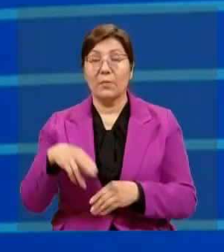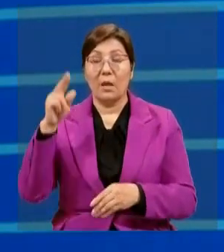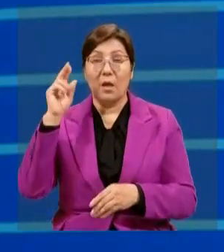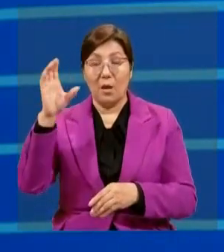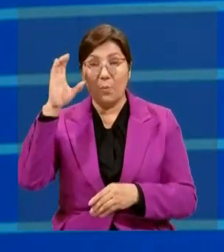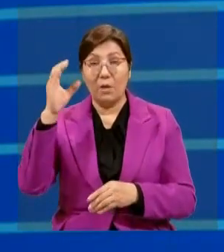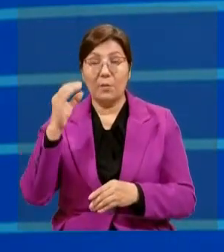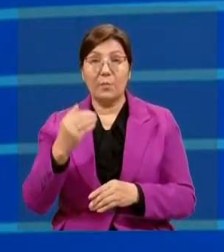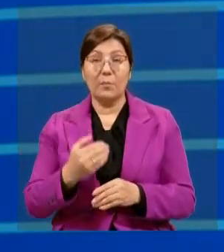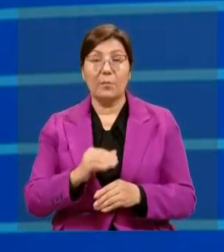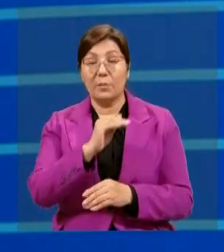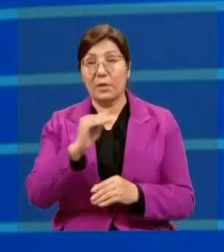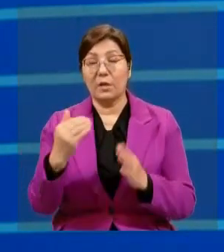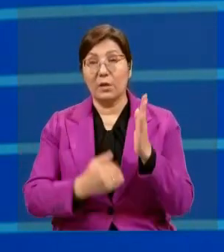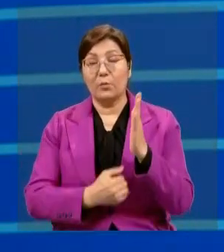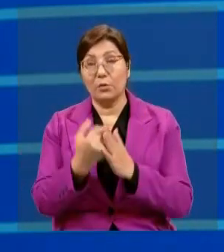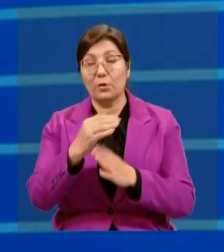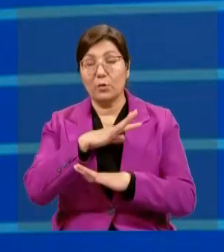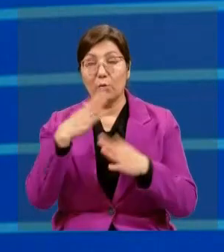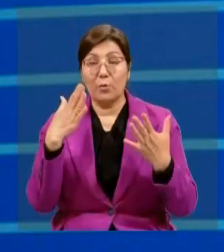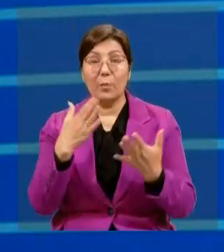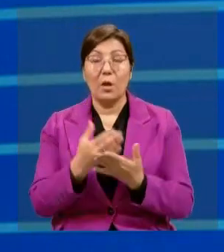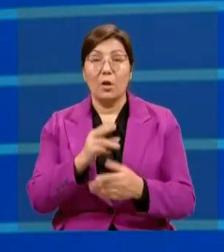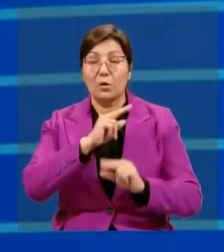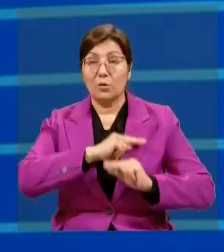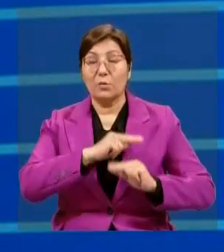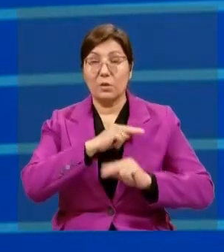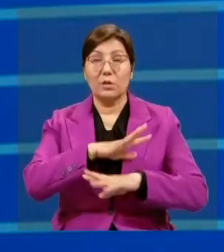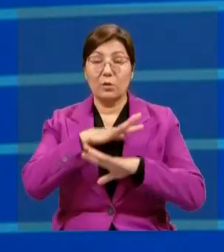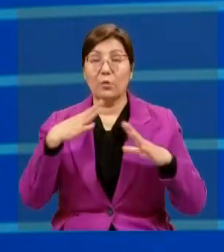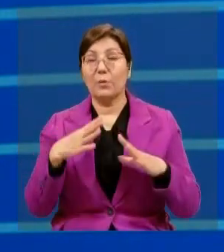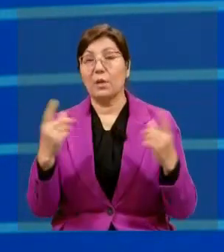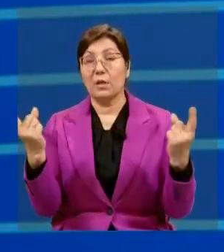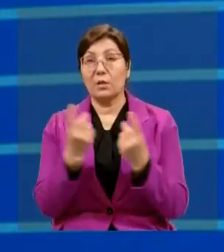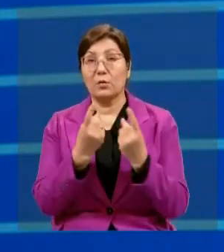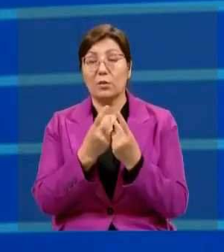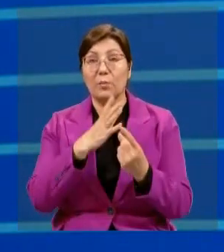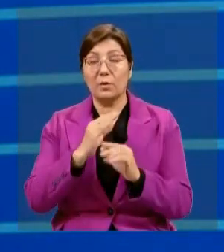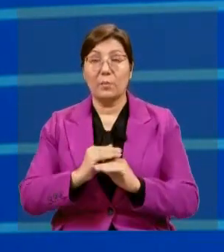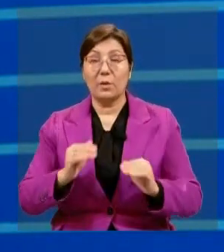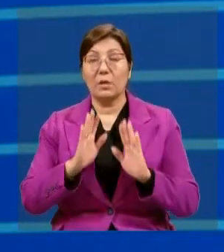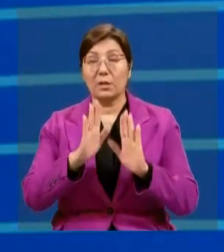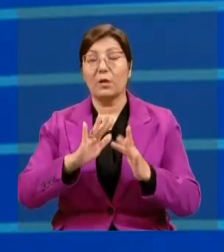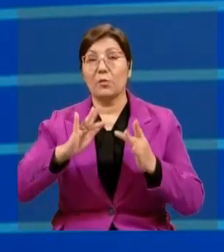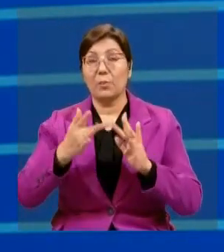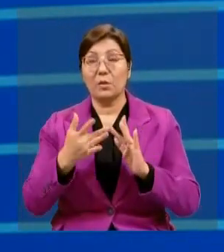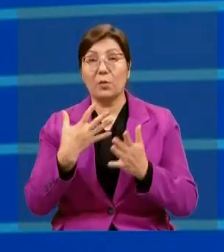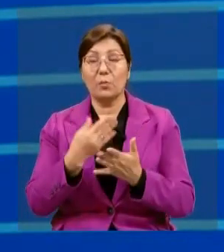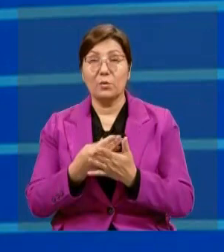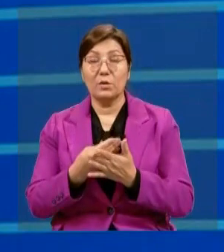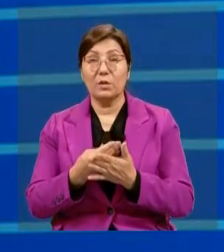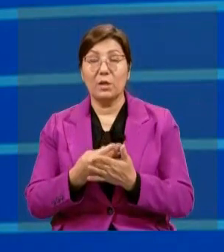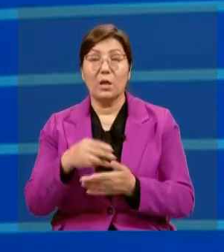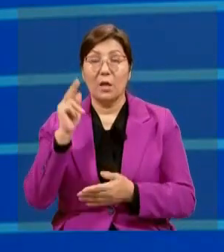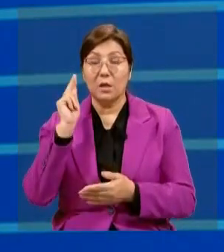жұмыстанды. Сол жаққа бардық, бірнеше рет кездесулер жасадық, және кәдімгі өздері балалар тек қана онлайн емес, өздері де барып